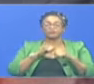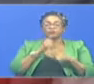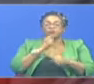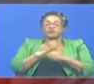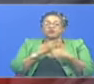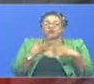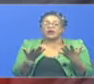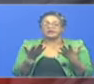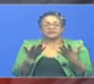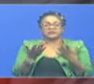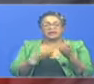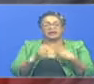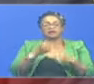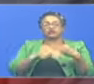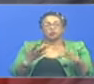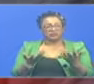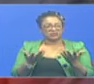afya?